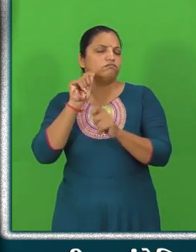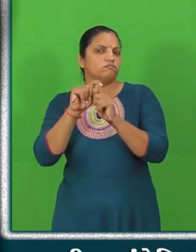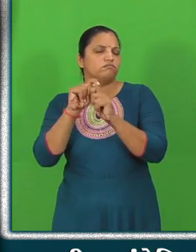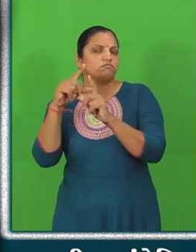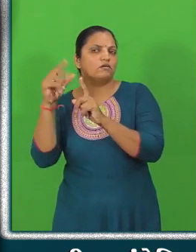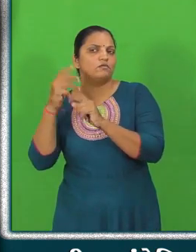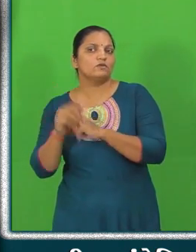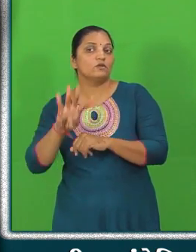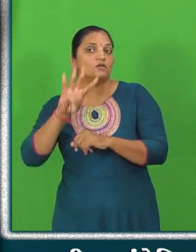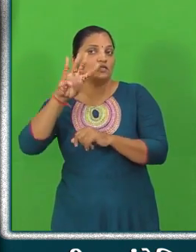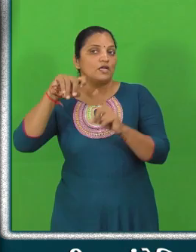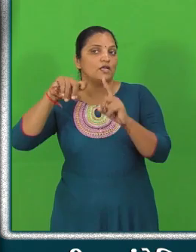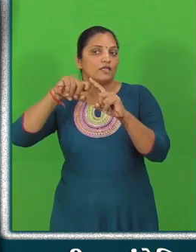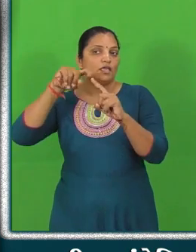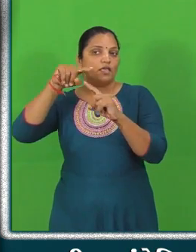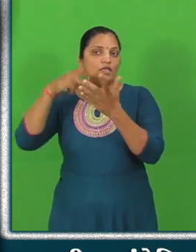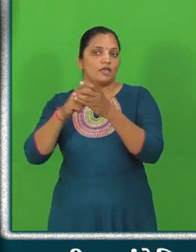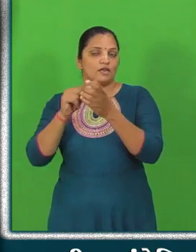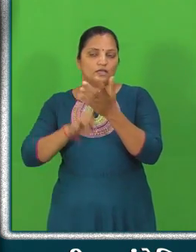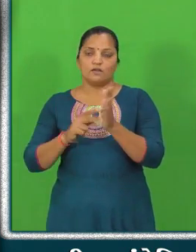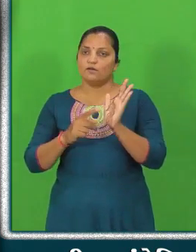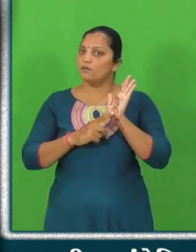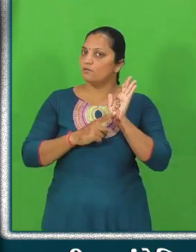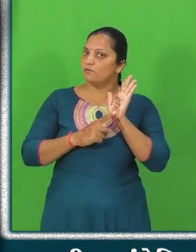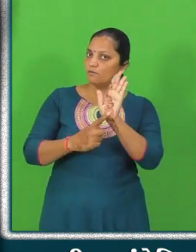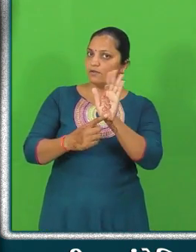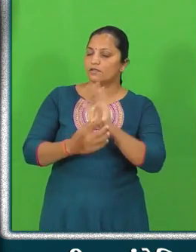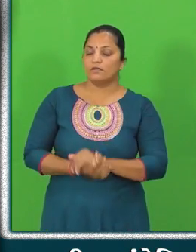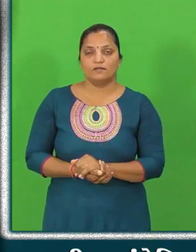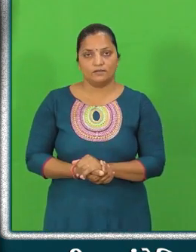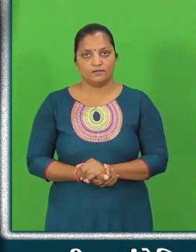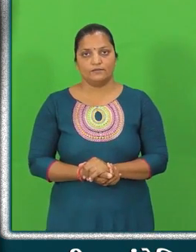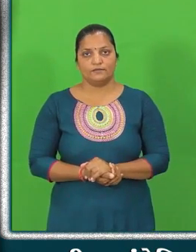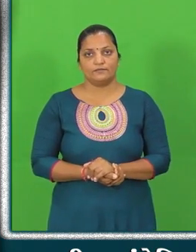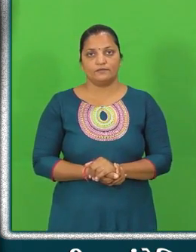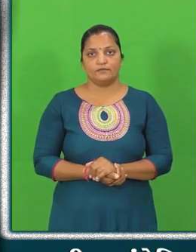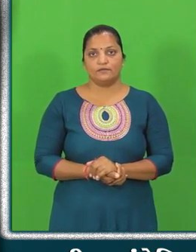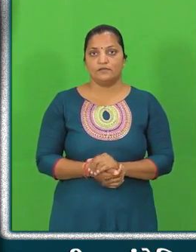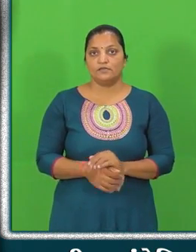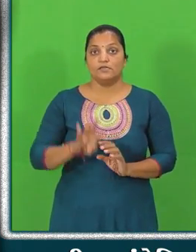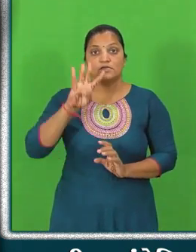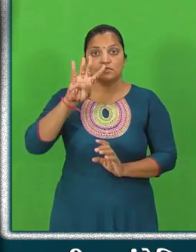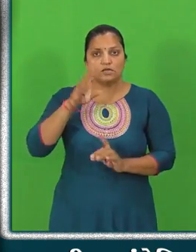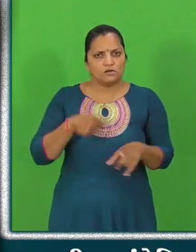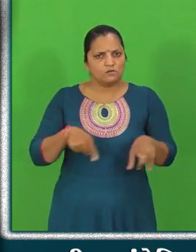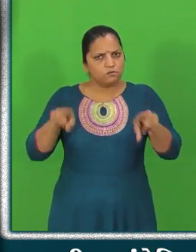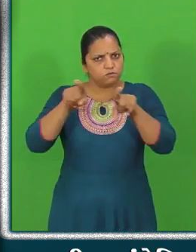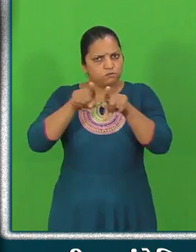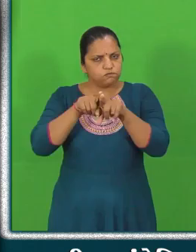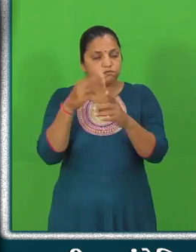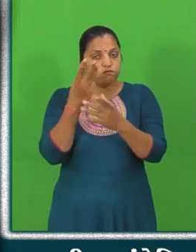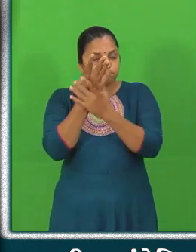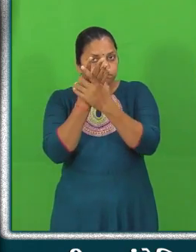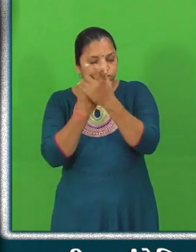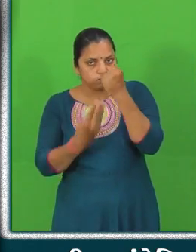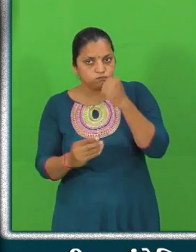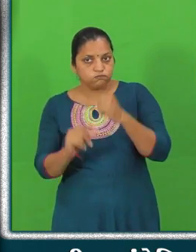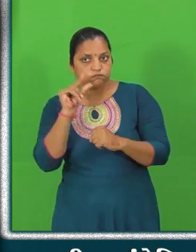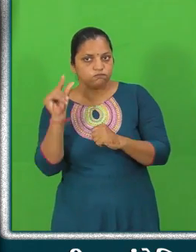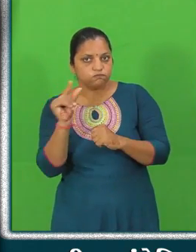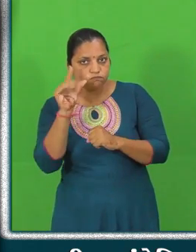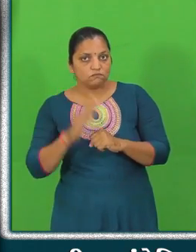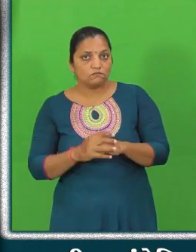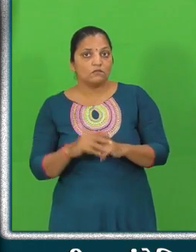કર્યું, મેં તમને ચાર કિરણો બતાવ્યા હતા, યાદ હશે તમને ચાર કિરણો, એ ચારે ચાર કિરણોનો ઉપયોગ કરવો હોય તો કરી